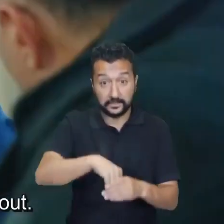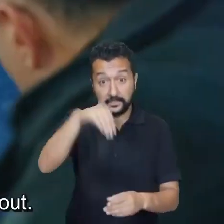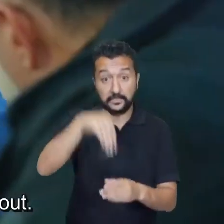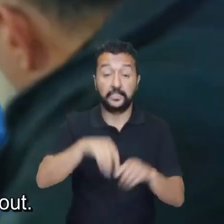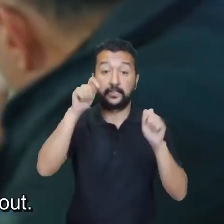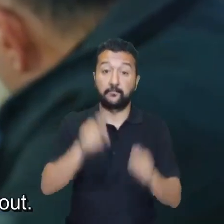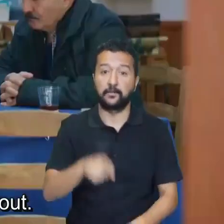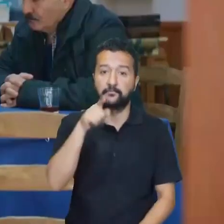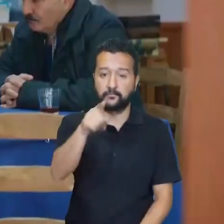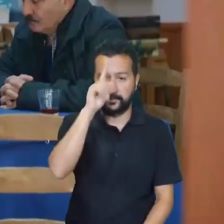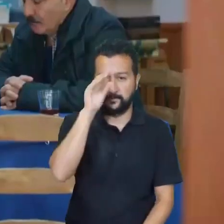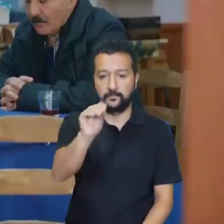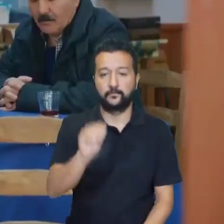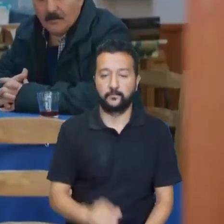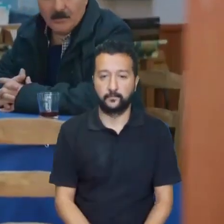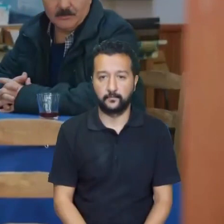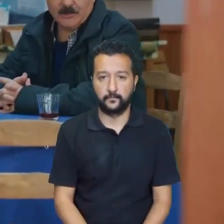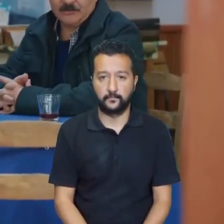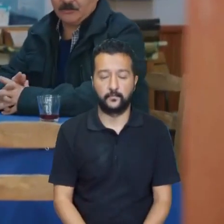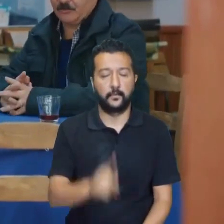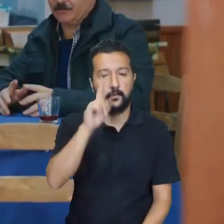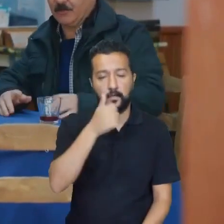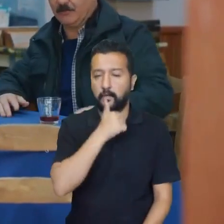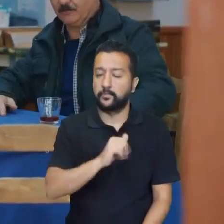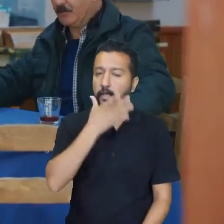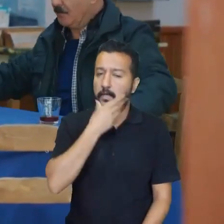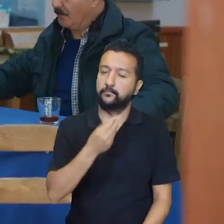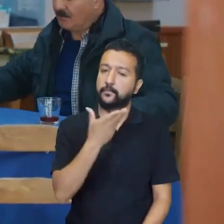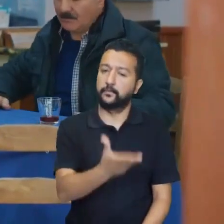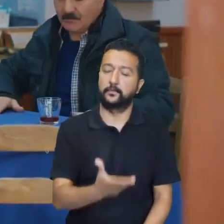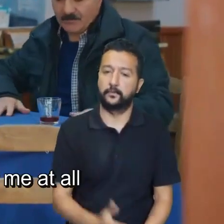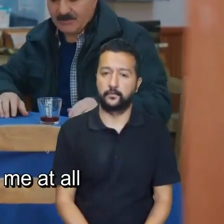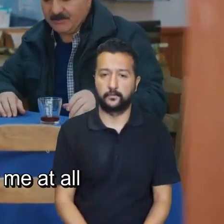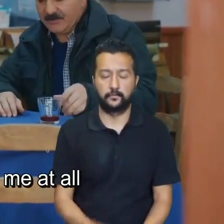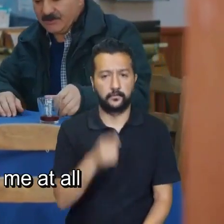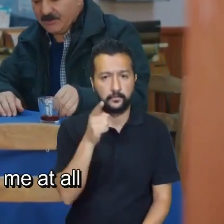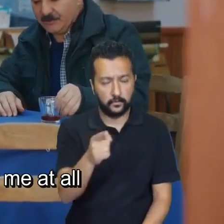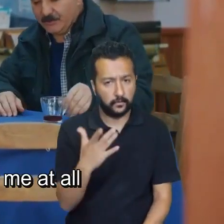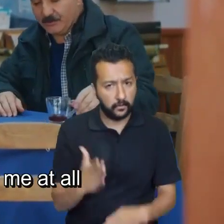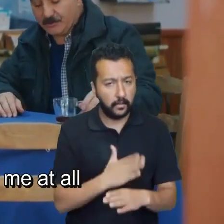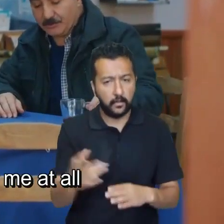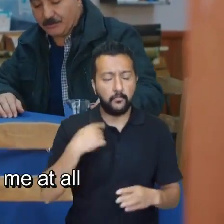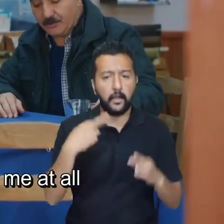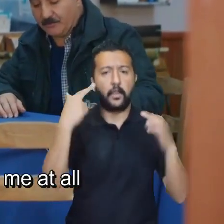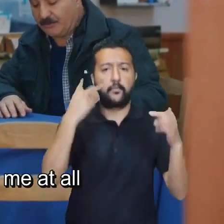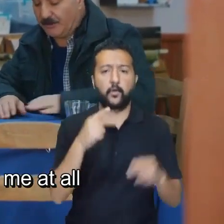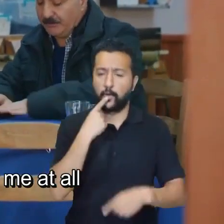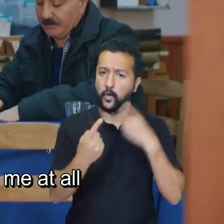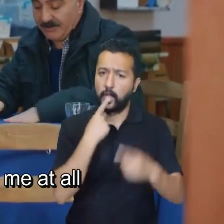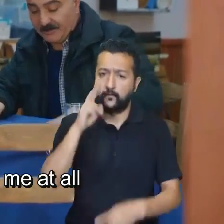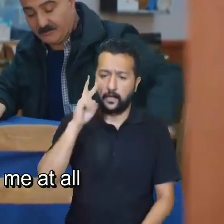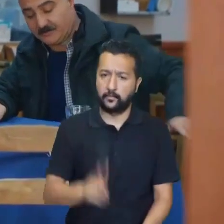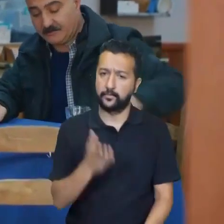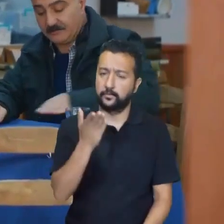Daldırır daldırır çıkarırım. Abi aşk olsun ya. Sen de beni hiç tanımıyor gibi konuşuyorsun ya.